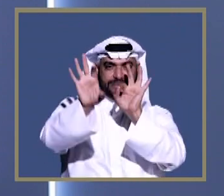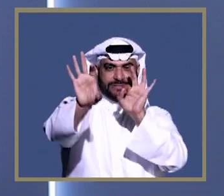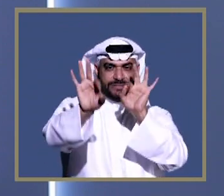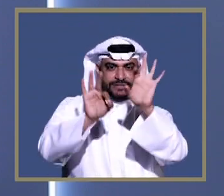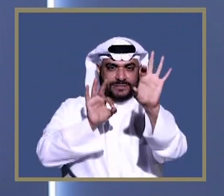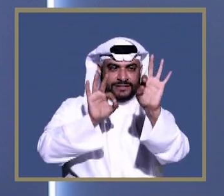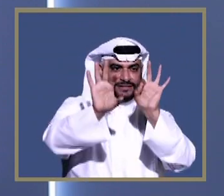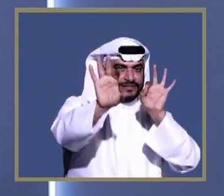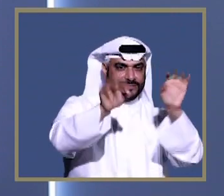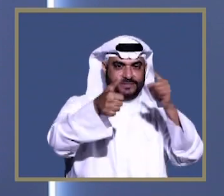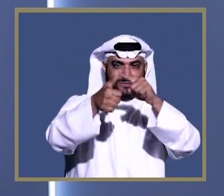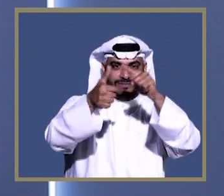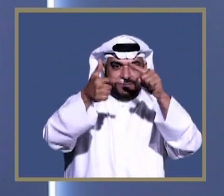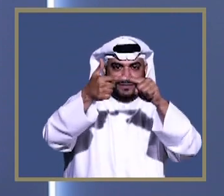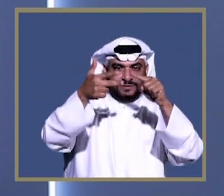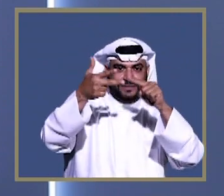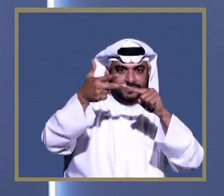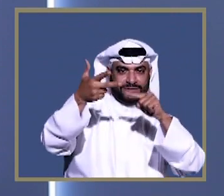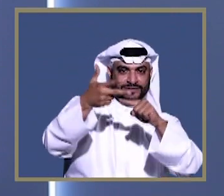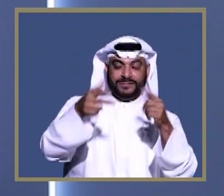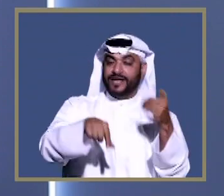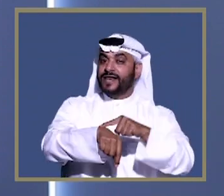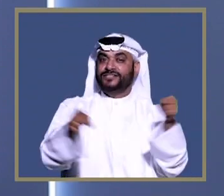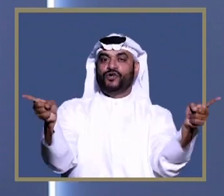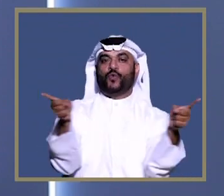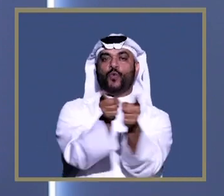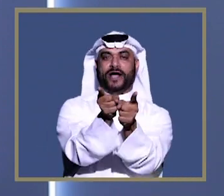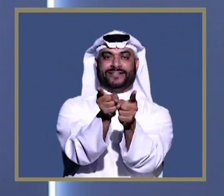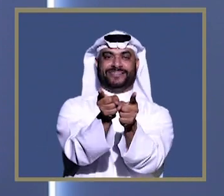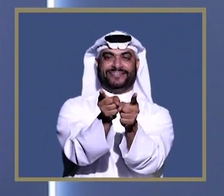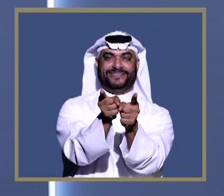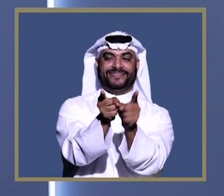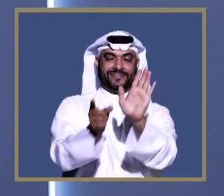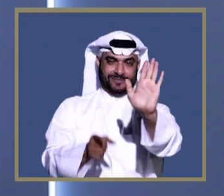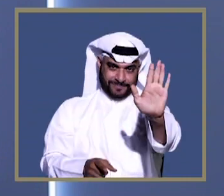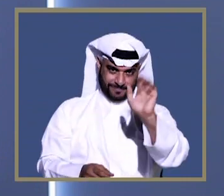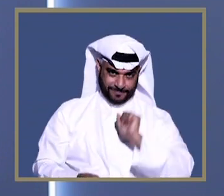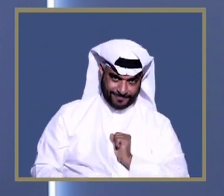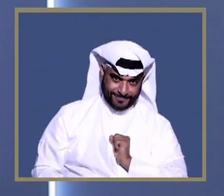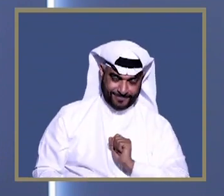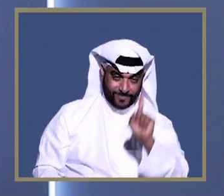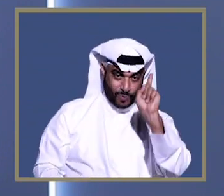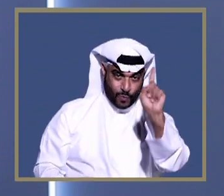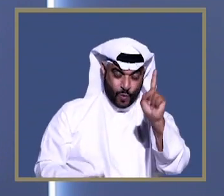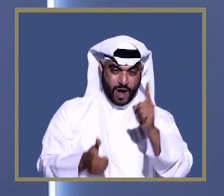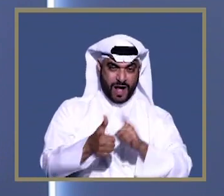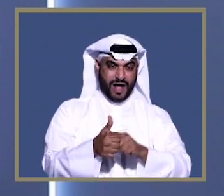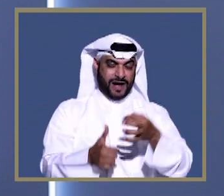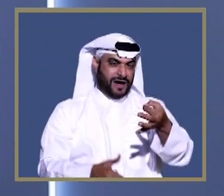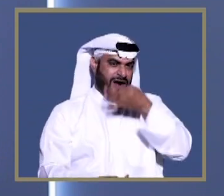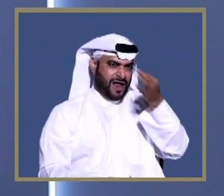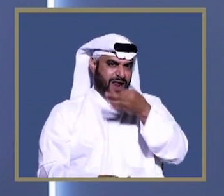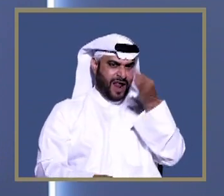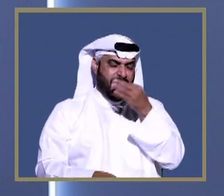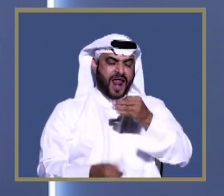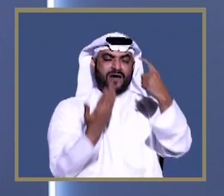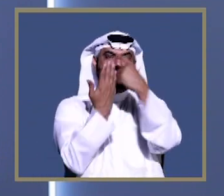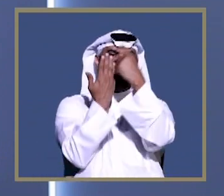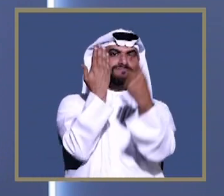بعض الأجزاء وذلك لضيق الوقت. بالنسبة من يتكلم عن